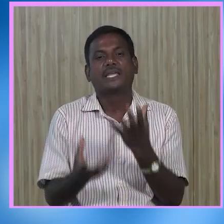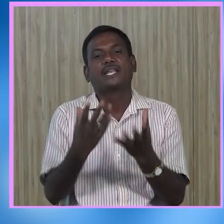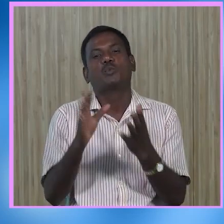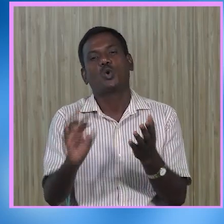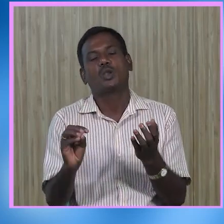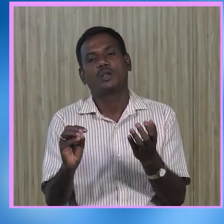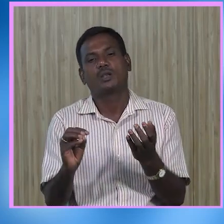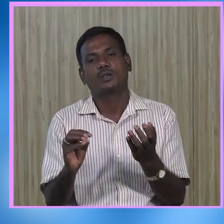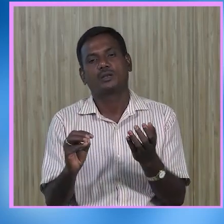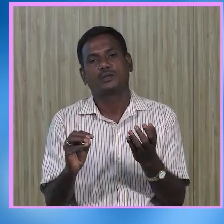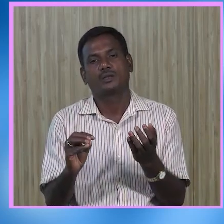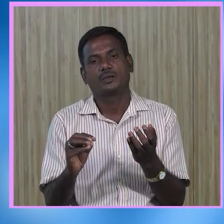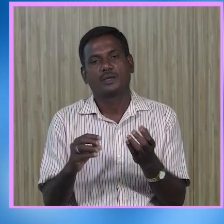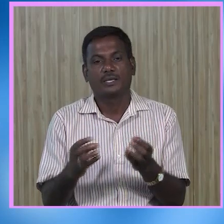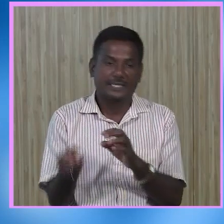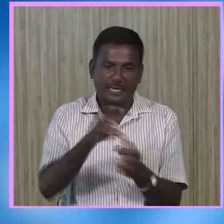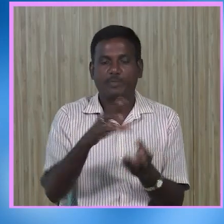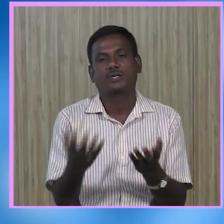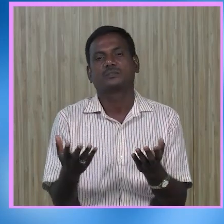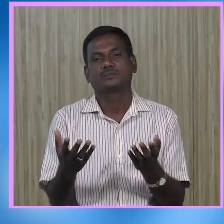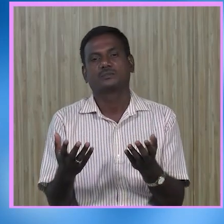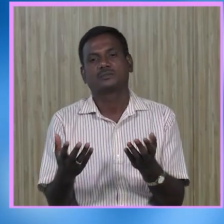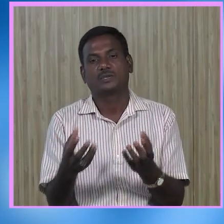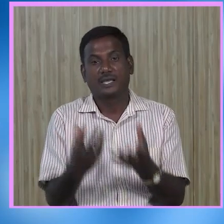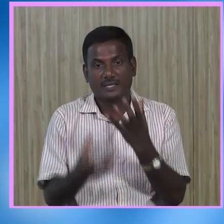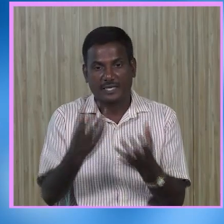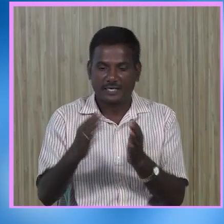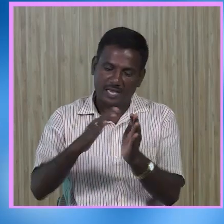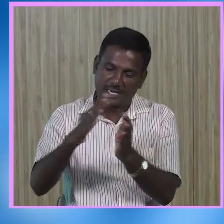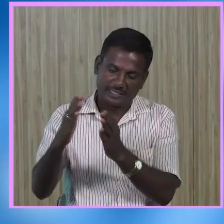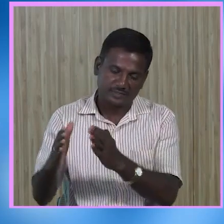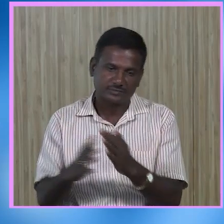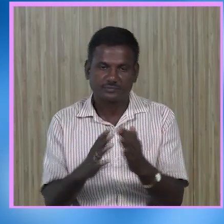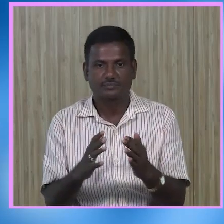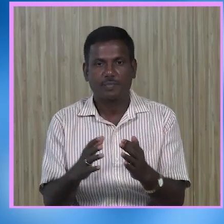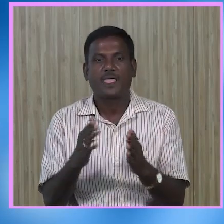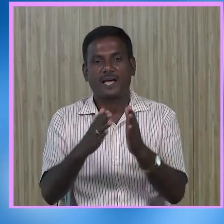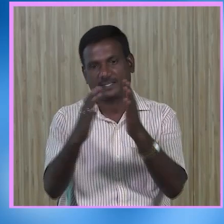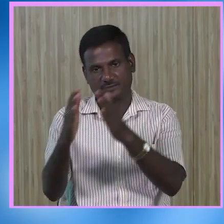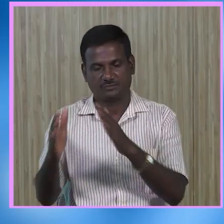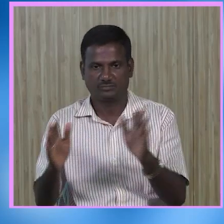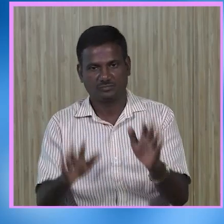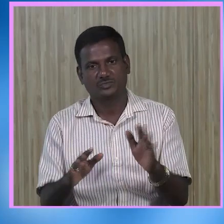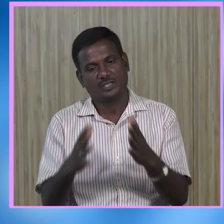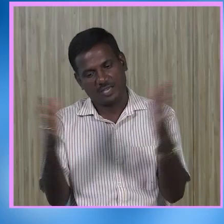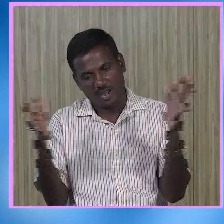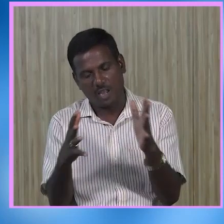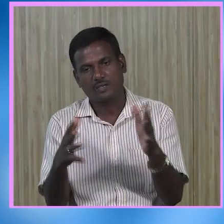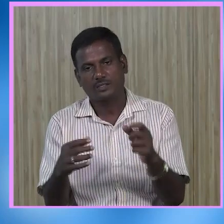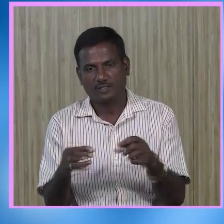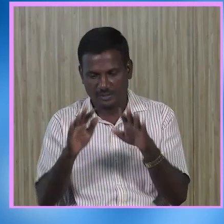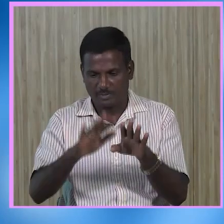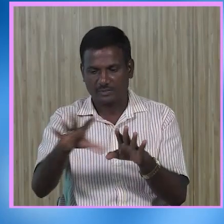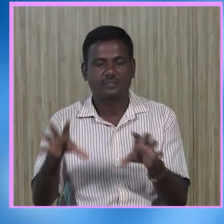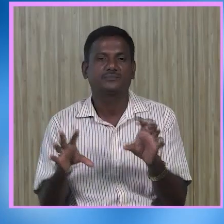கலங்கள், இறைப்பான்கள், எரியூட்டும் அறை, எரியூட்டக்கூடிய அறை, இவையெல்லாம் இந்த